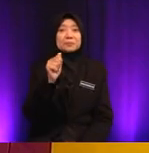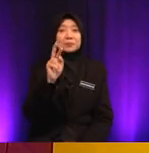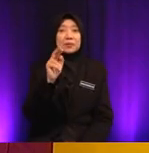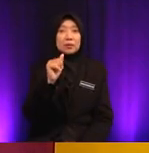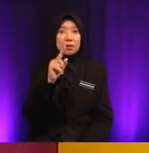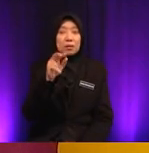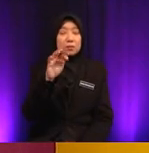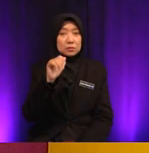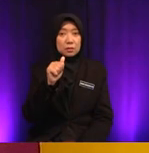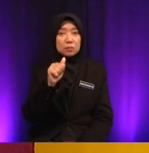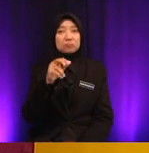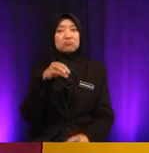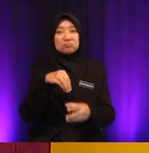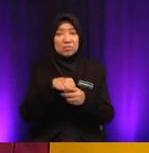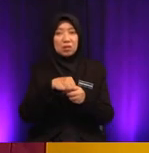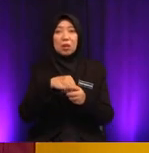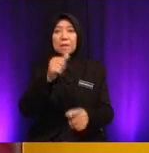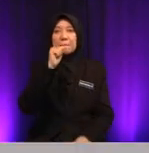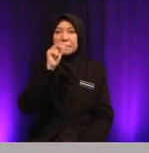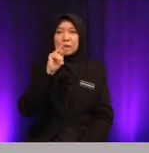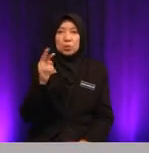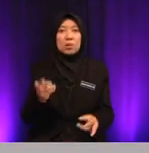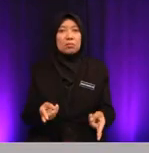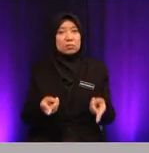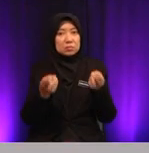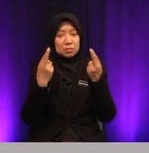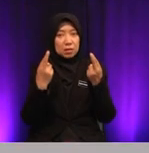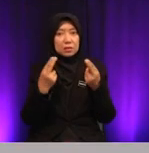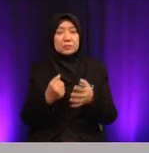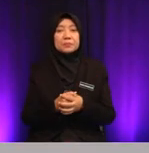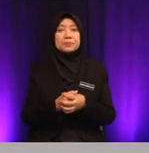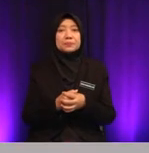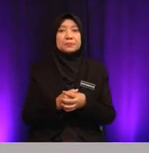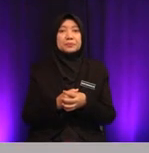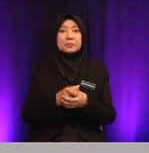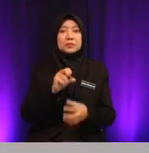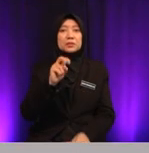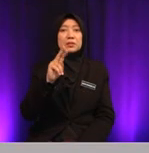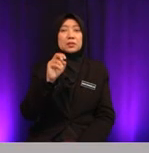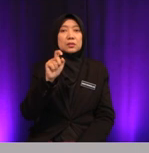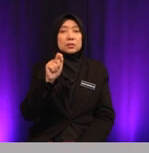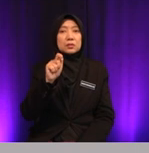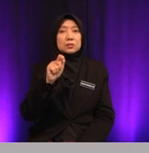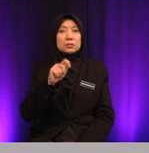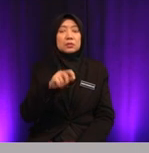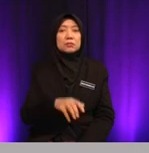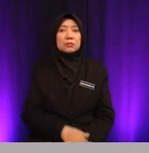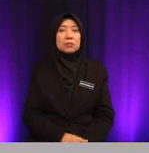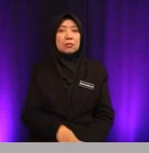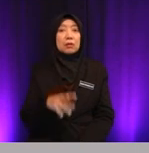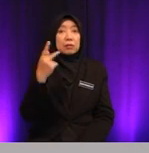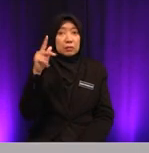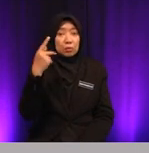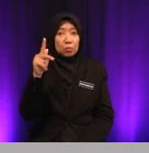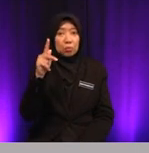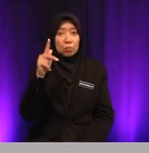minuman ringan kemudian sunse yellow Oh dia tak guna kunyit dia guna sensi yellow